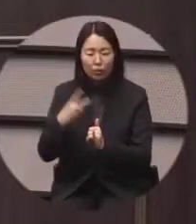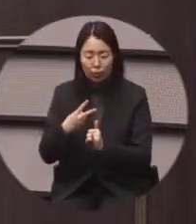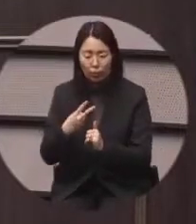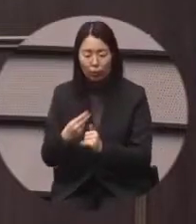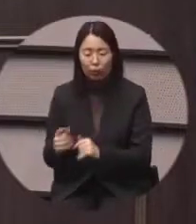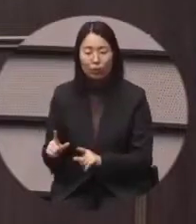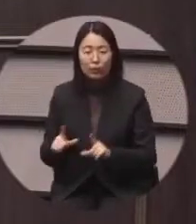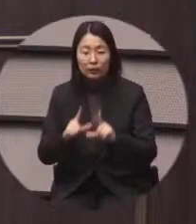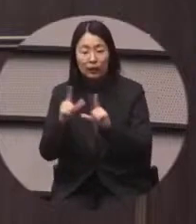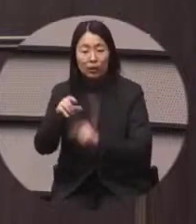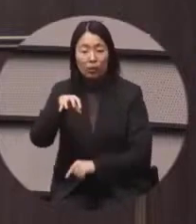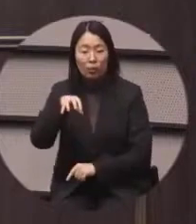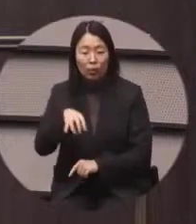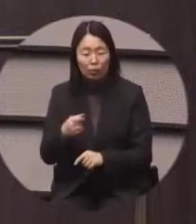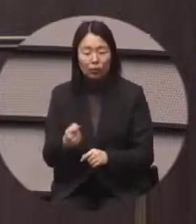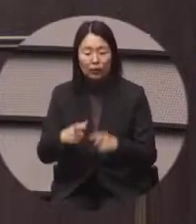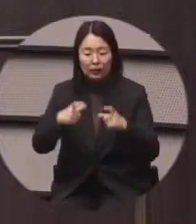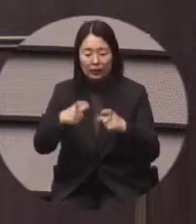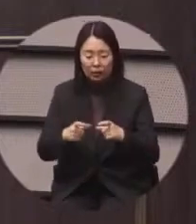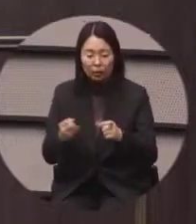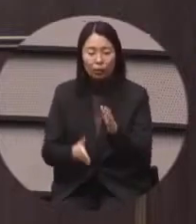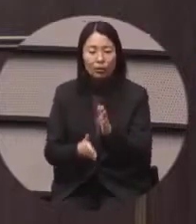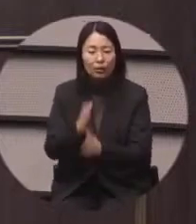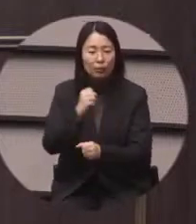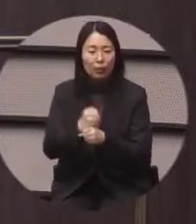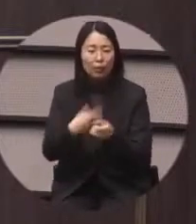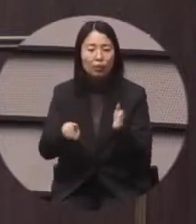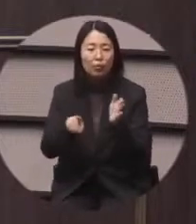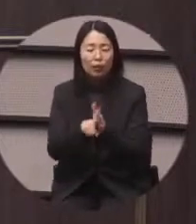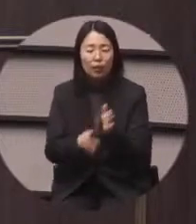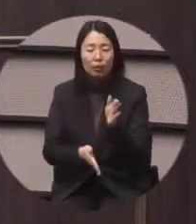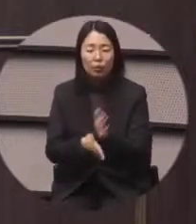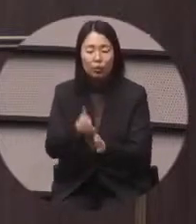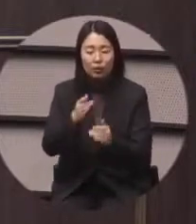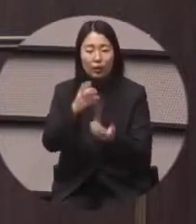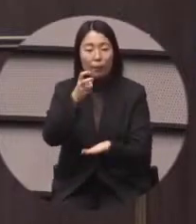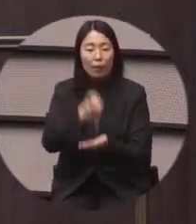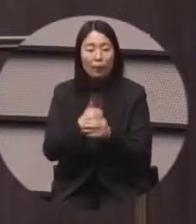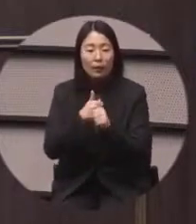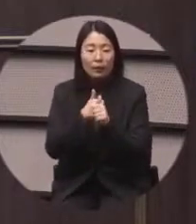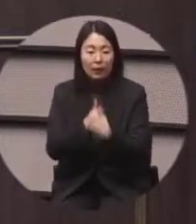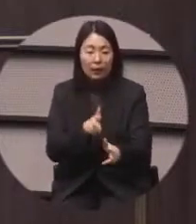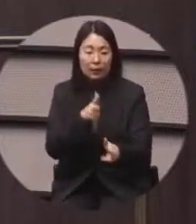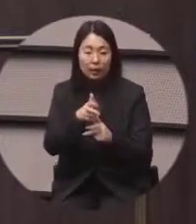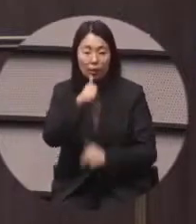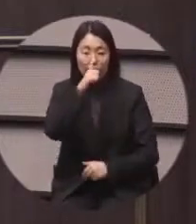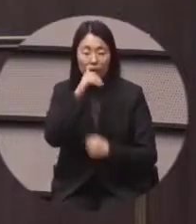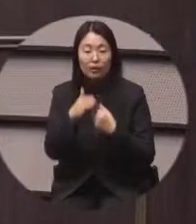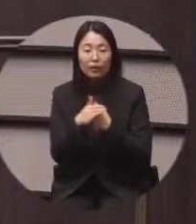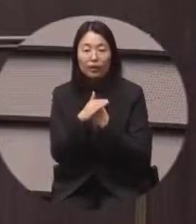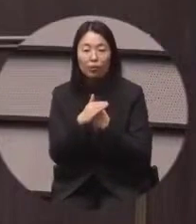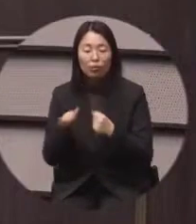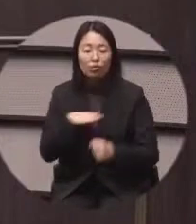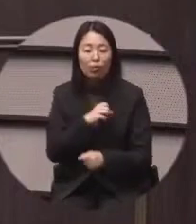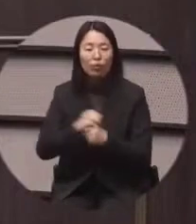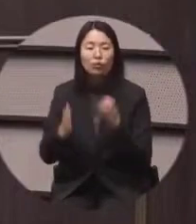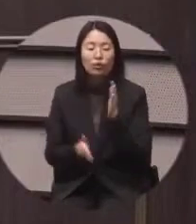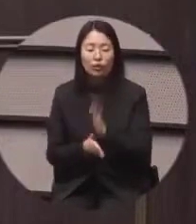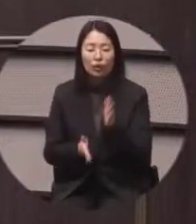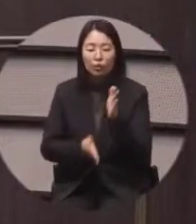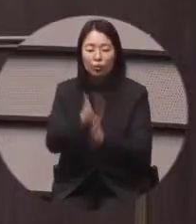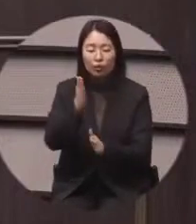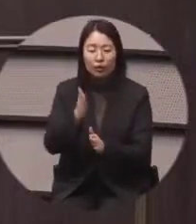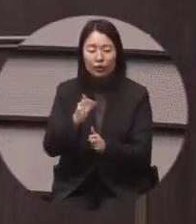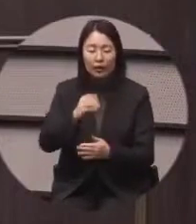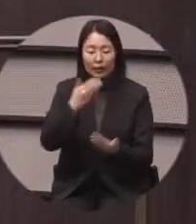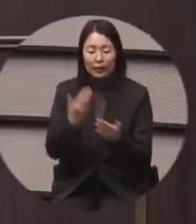있는 단지 또는 시가지를 조성하기 위해 도시개발법에 따라 시행하는 사업으로 우리 광주시도 도시개발